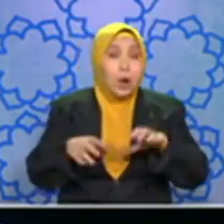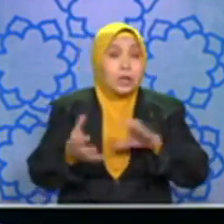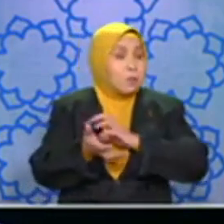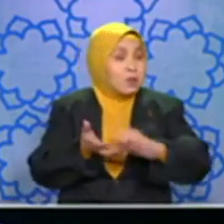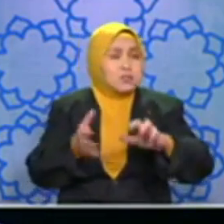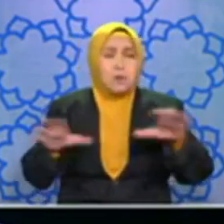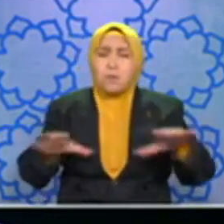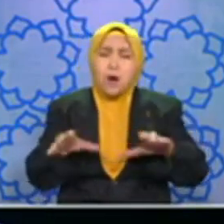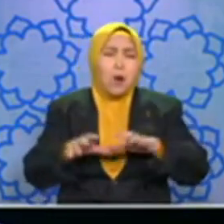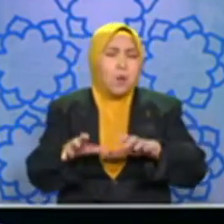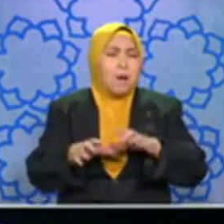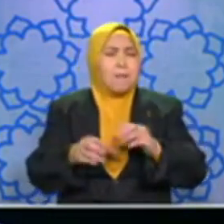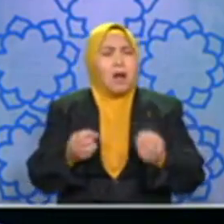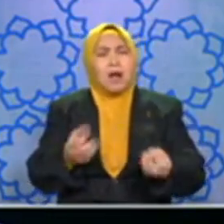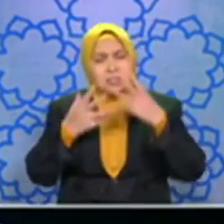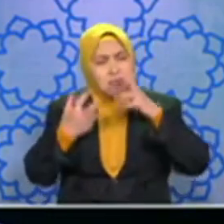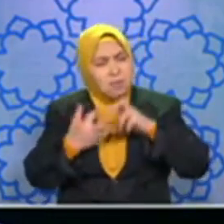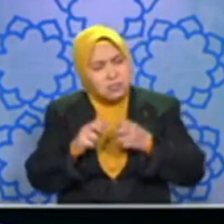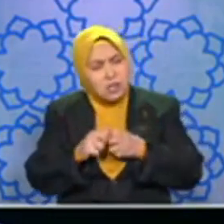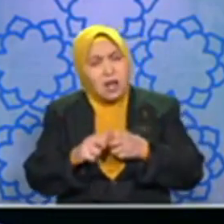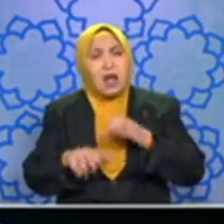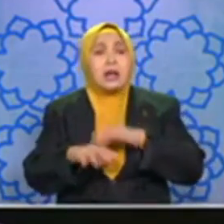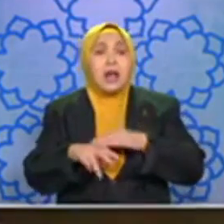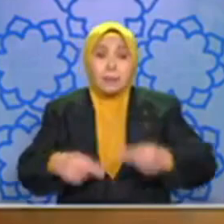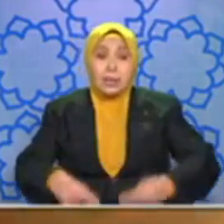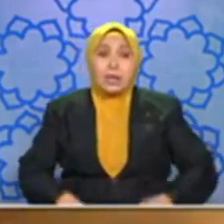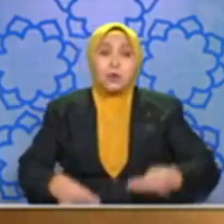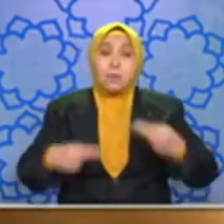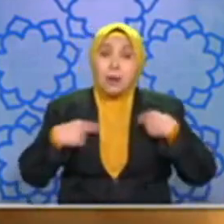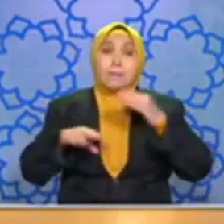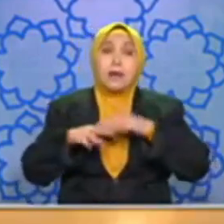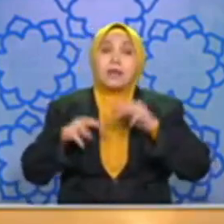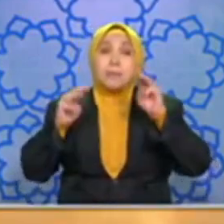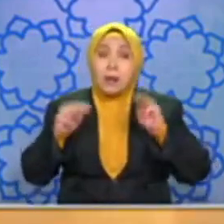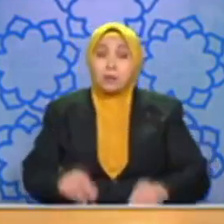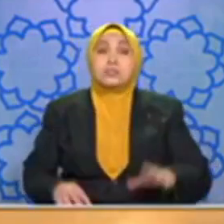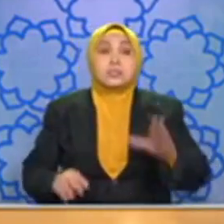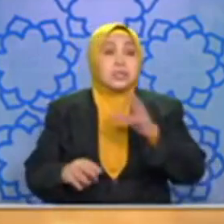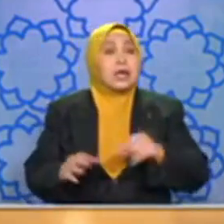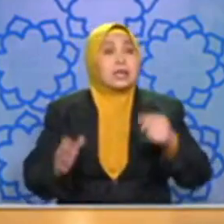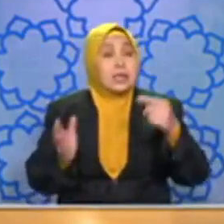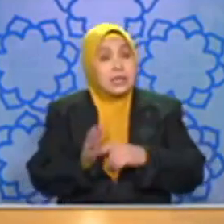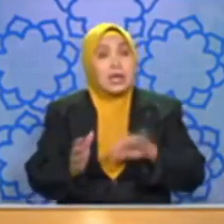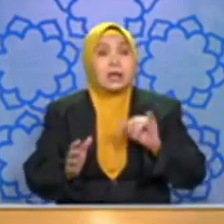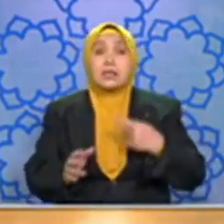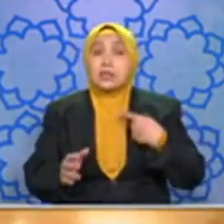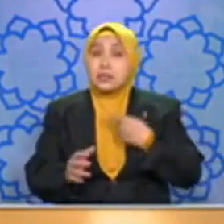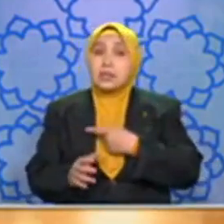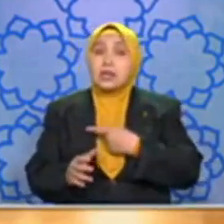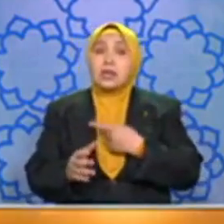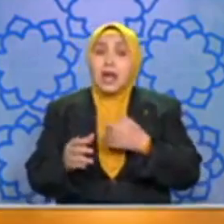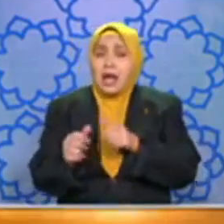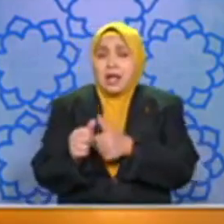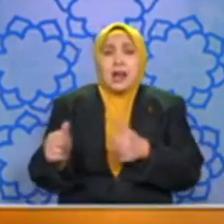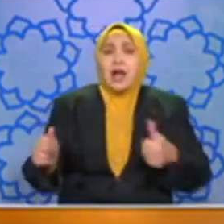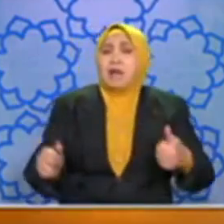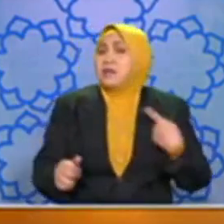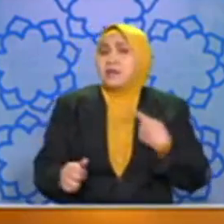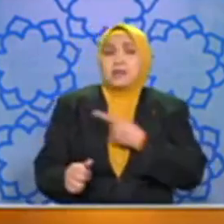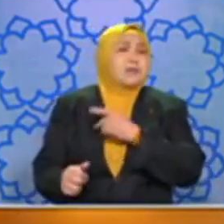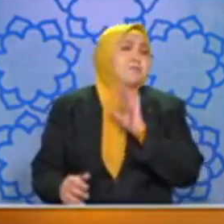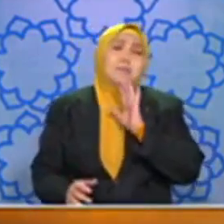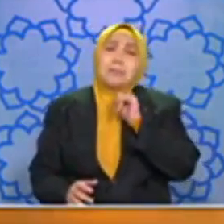bencana, ya, sebenarnya di dalam kehidupan kepada manusia. Dan ini yang kita ingin elakkan. Kita